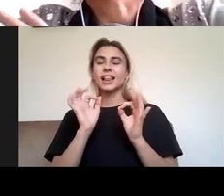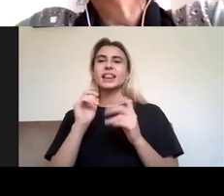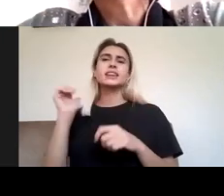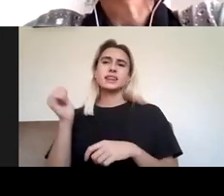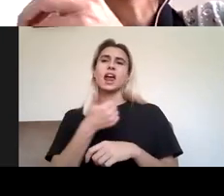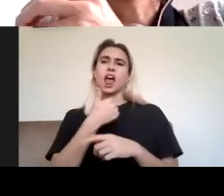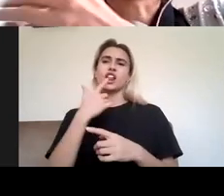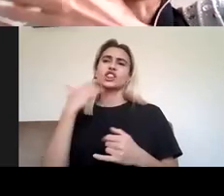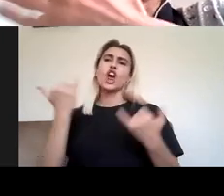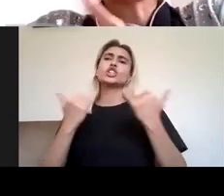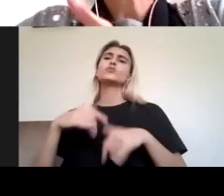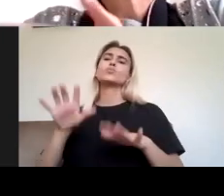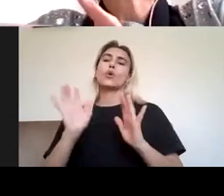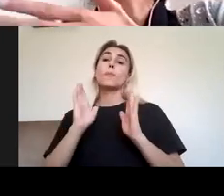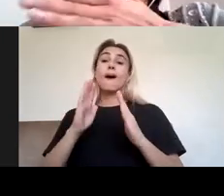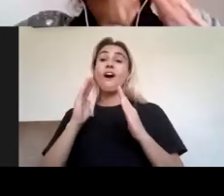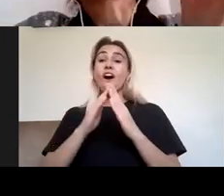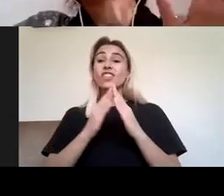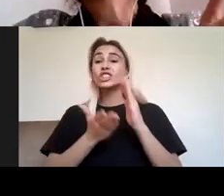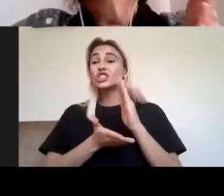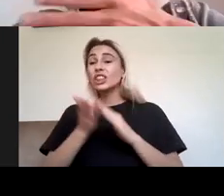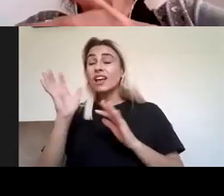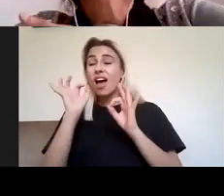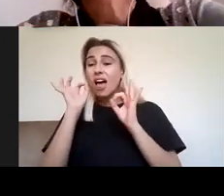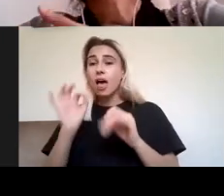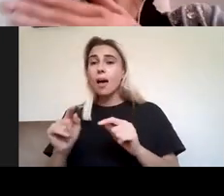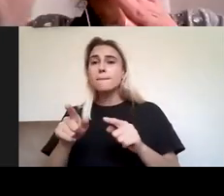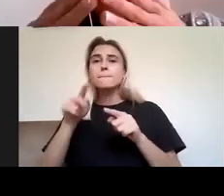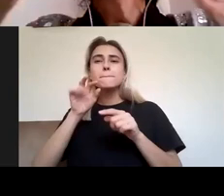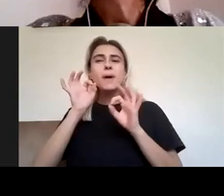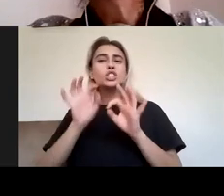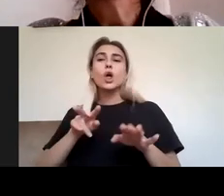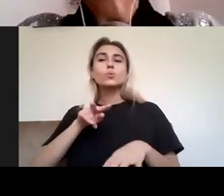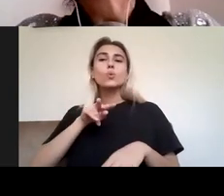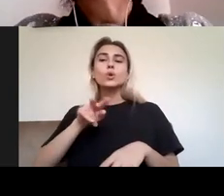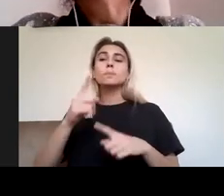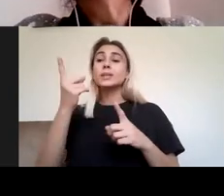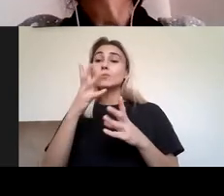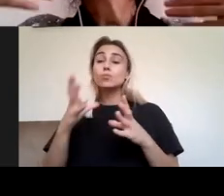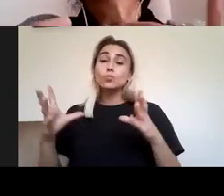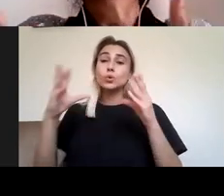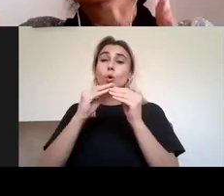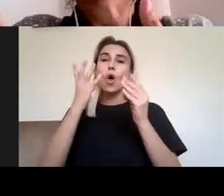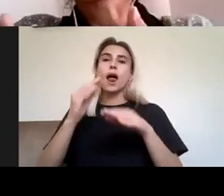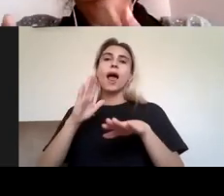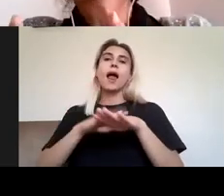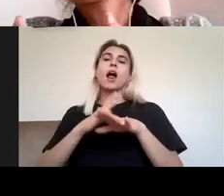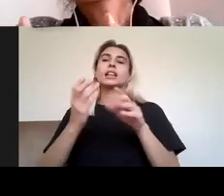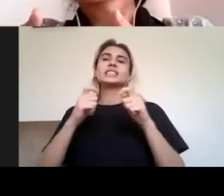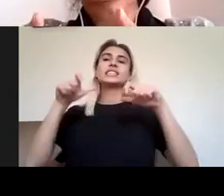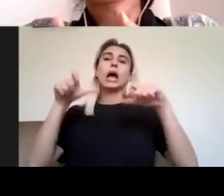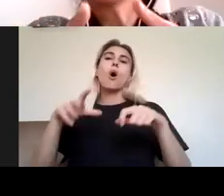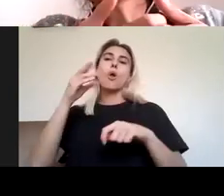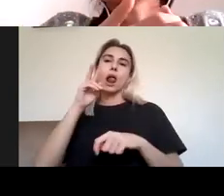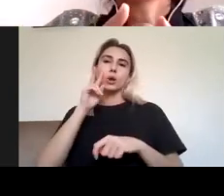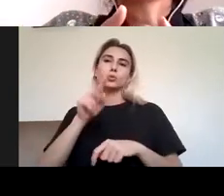gerekliliğini tartışmıyorum ama evden çıktığınız andan itibaren başlayan yolculuğunuzun bir bütün olarak ele alındığı bir saha olarak görüyoruz